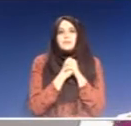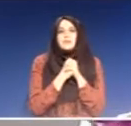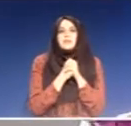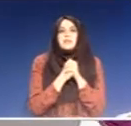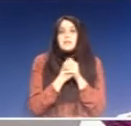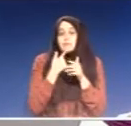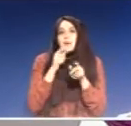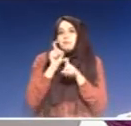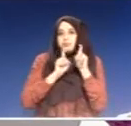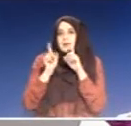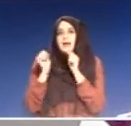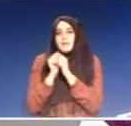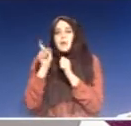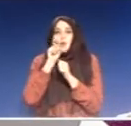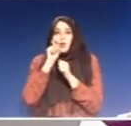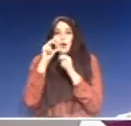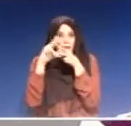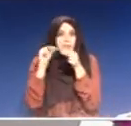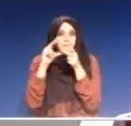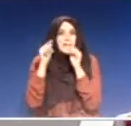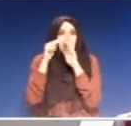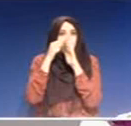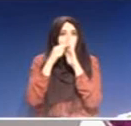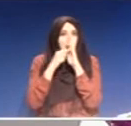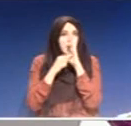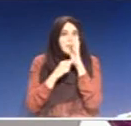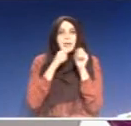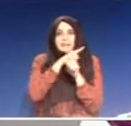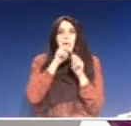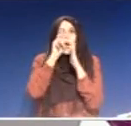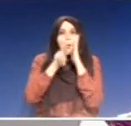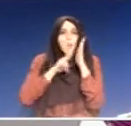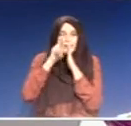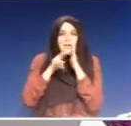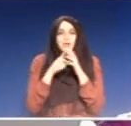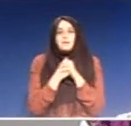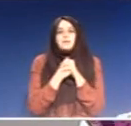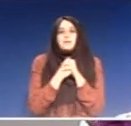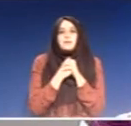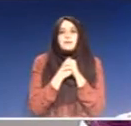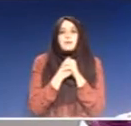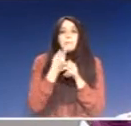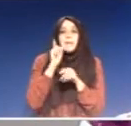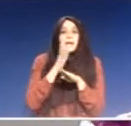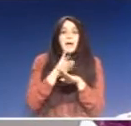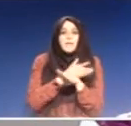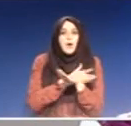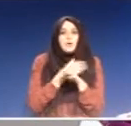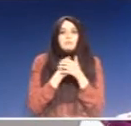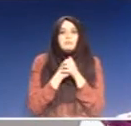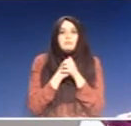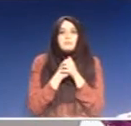لإبراز بعض النقاط التي استخلصناها من خلال هذا الروبورتاج. قبل هذا وذاك